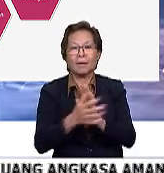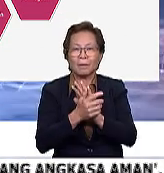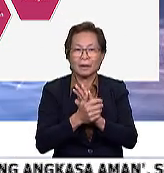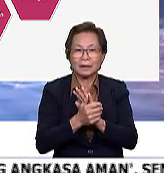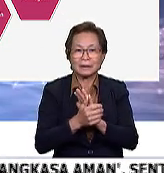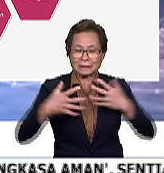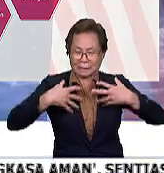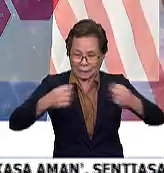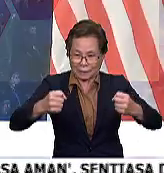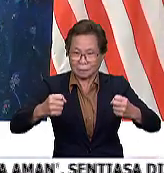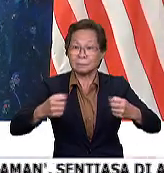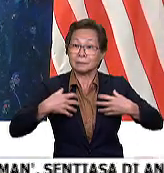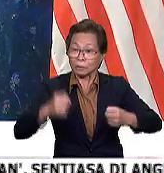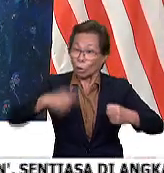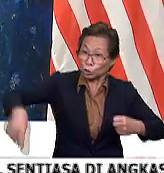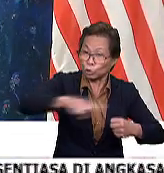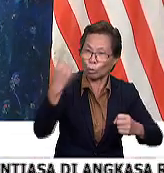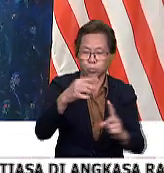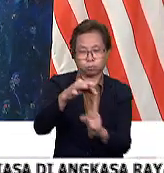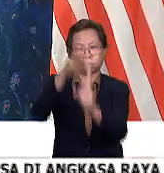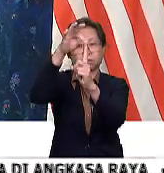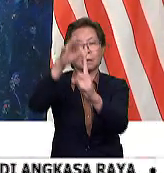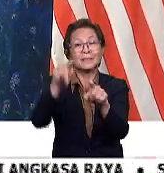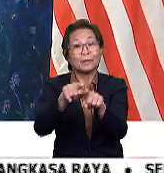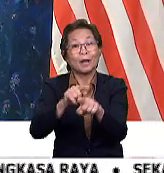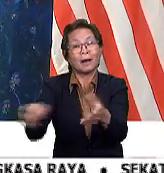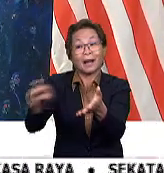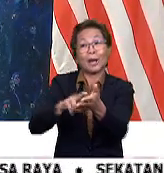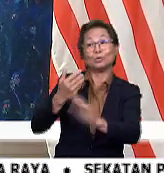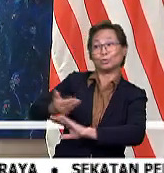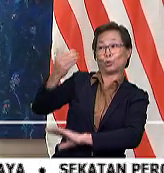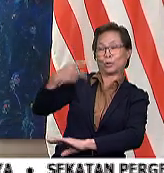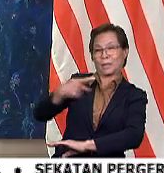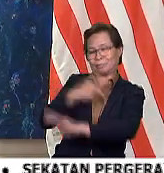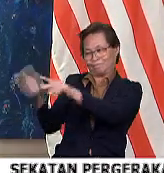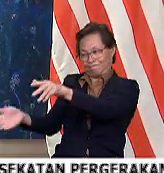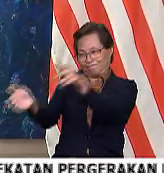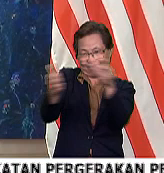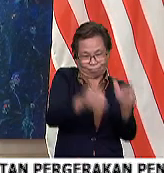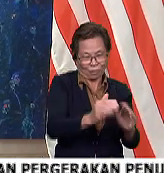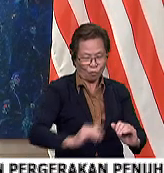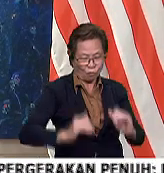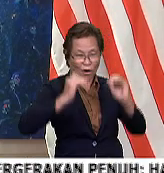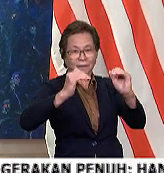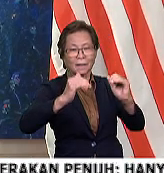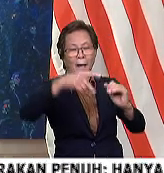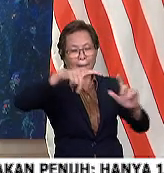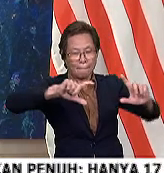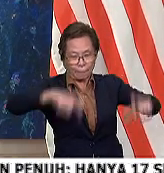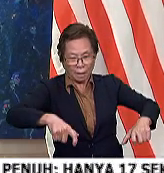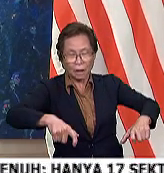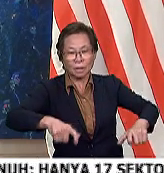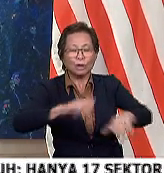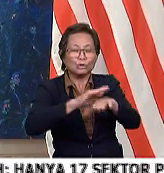diberikan keutamaan seperti kenyataan Saya sebelum ini kita akan beralih ke fasa-fasa pikeville